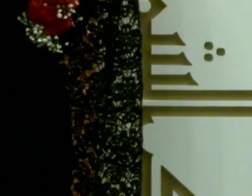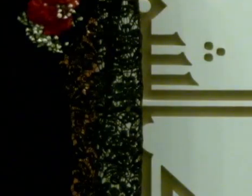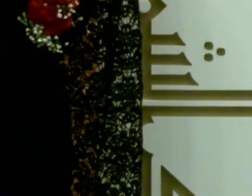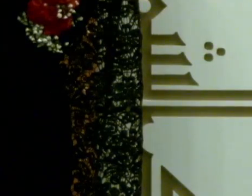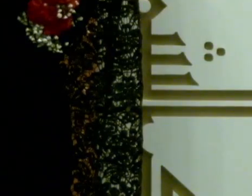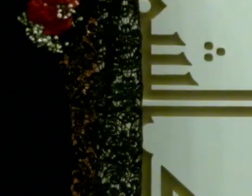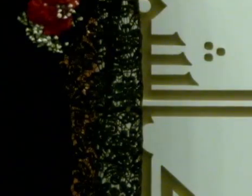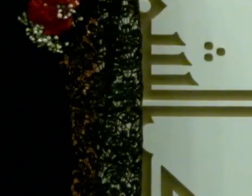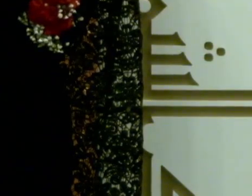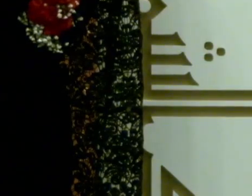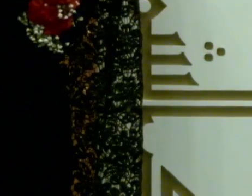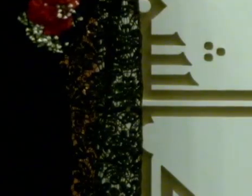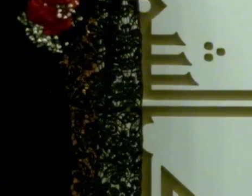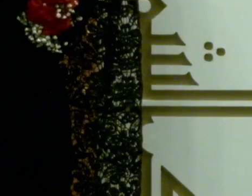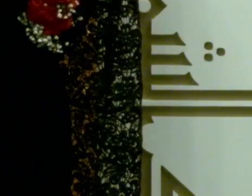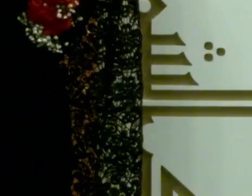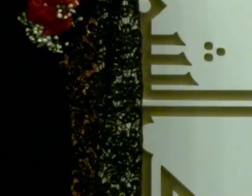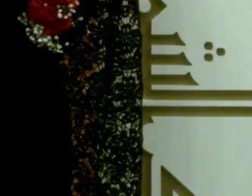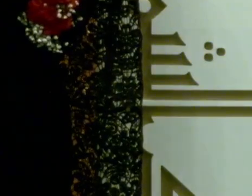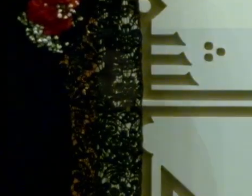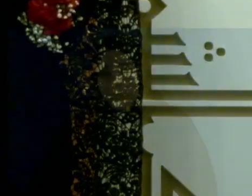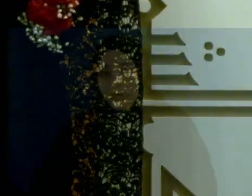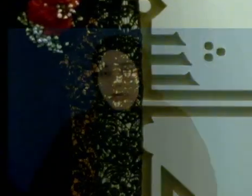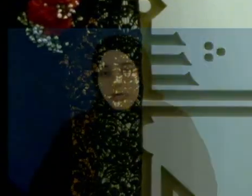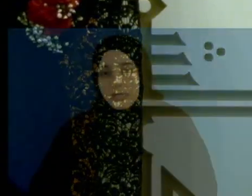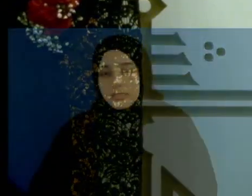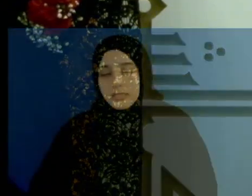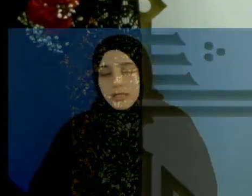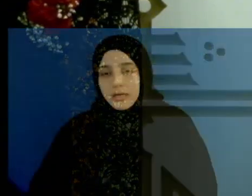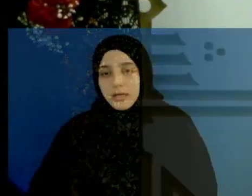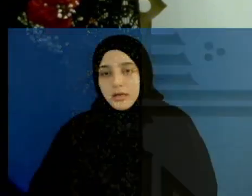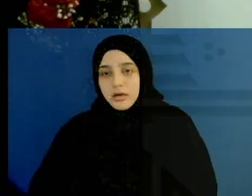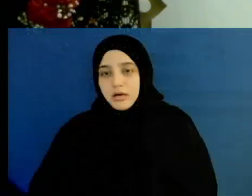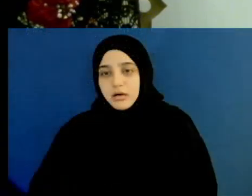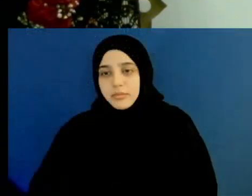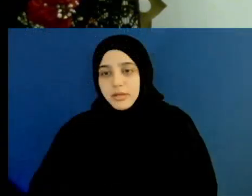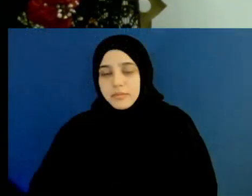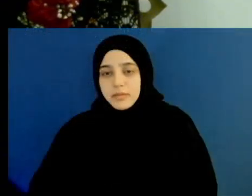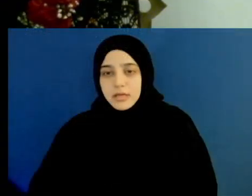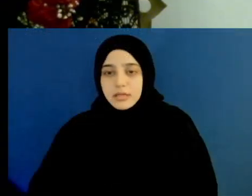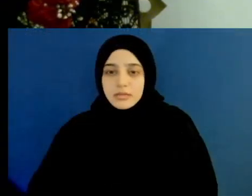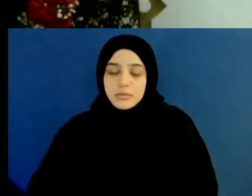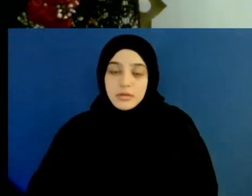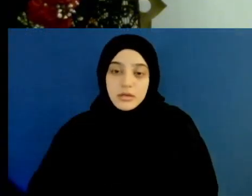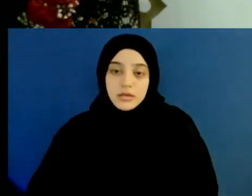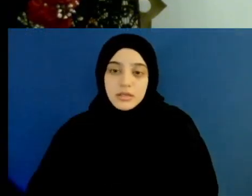العظيم. صلوات اللهم صل على محمد وآل محمد.